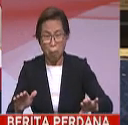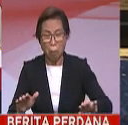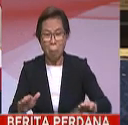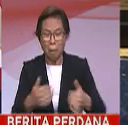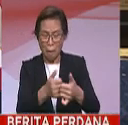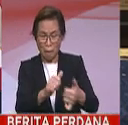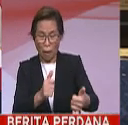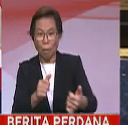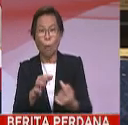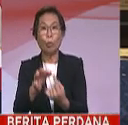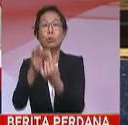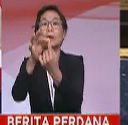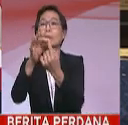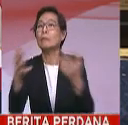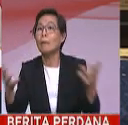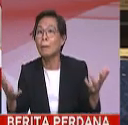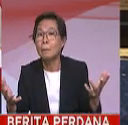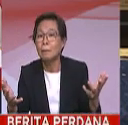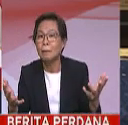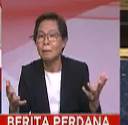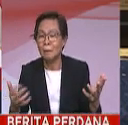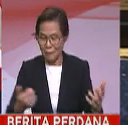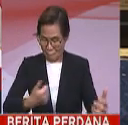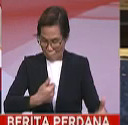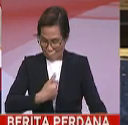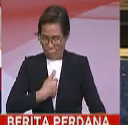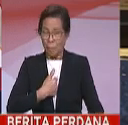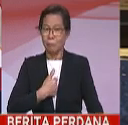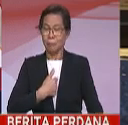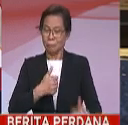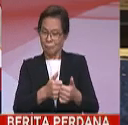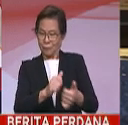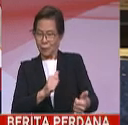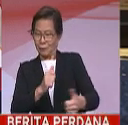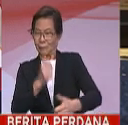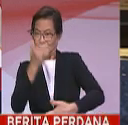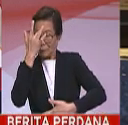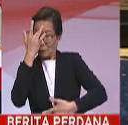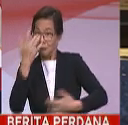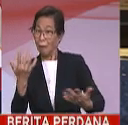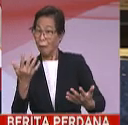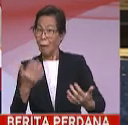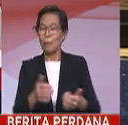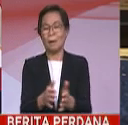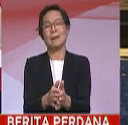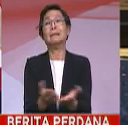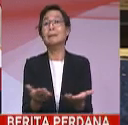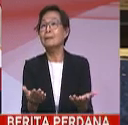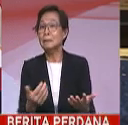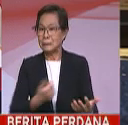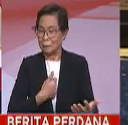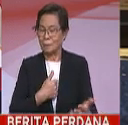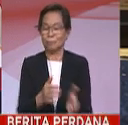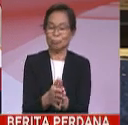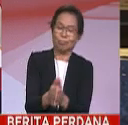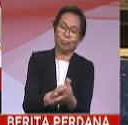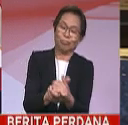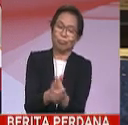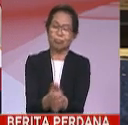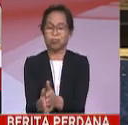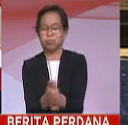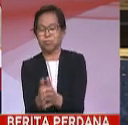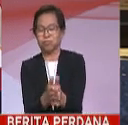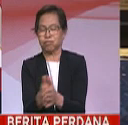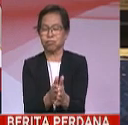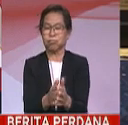Pencegahan yang paling utama adalah dengan diri kita sendiri. Melakukan amalan mencuci tangan, menggunakan sabun dengan